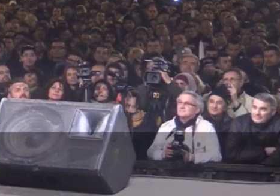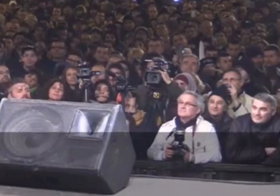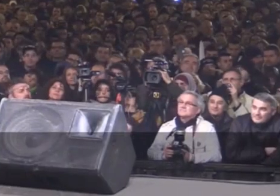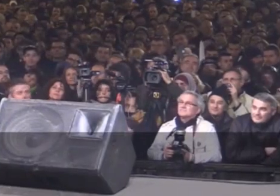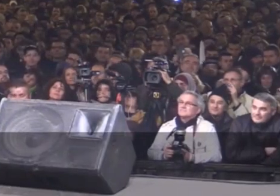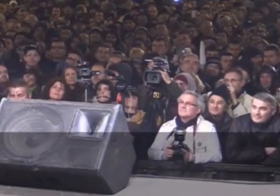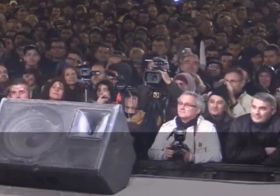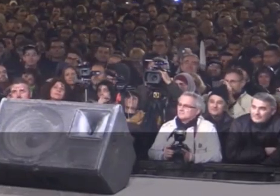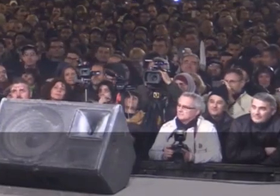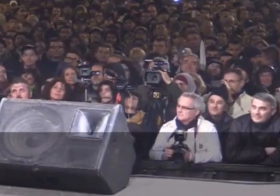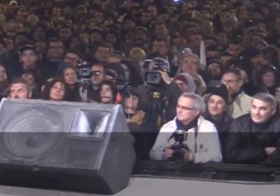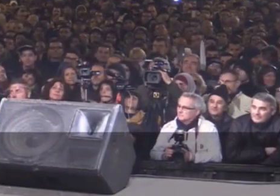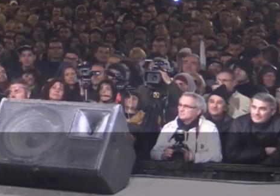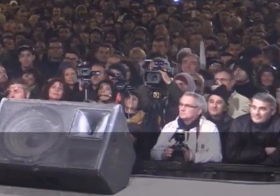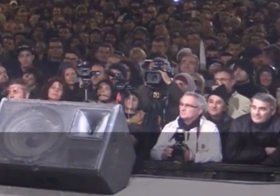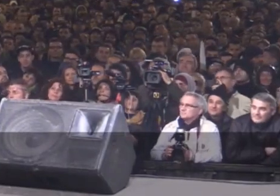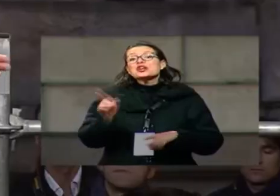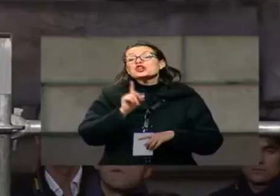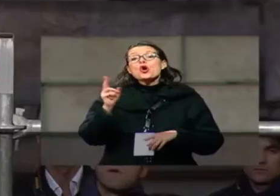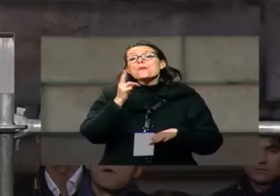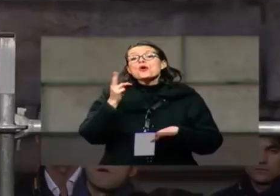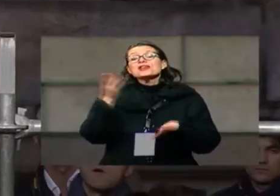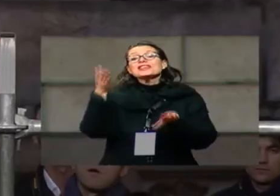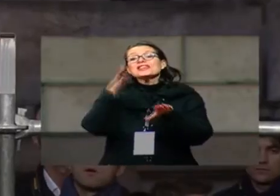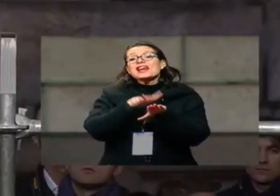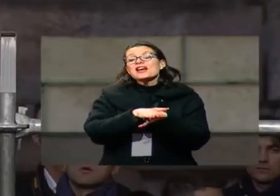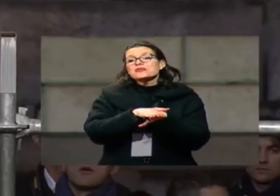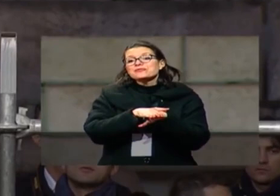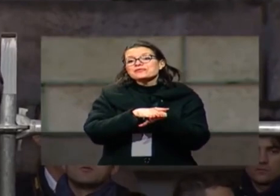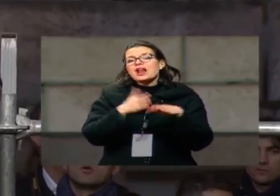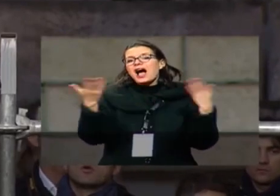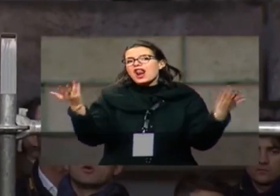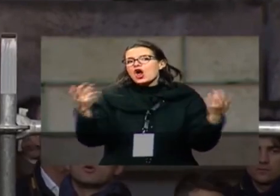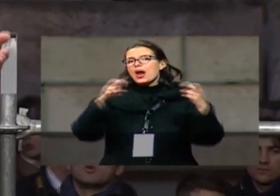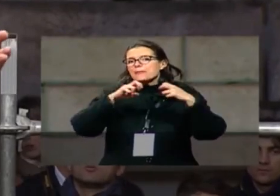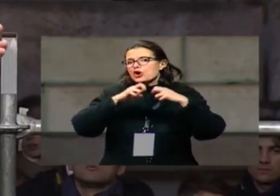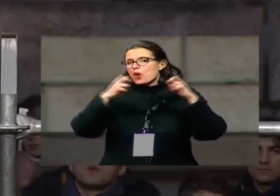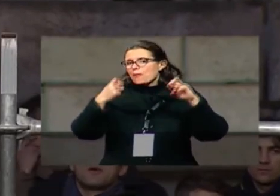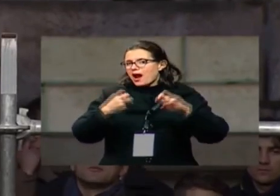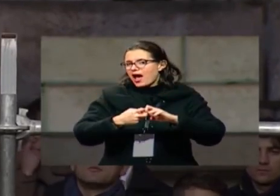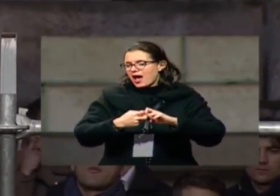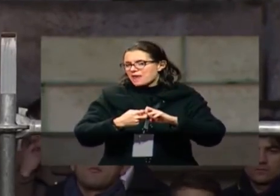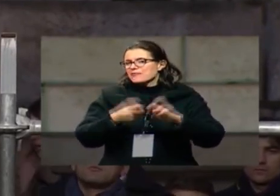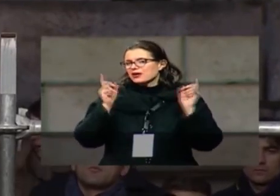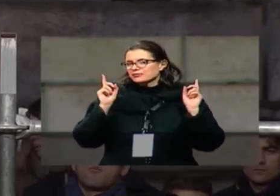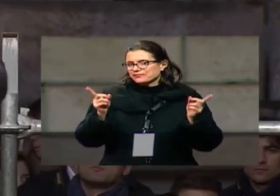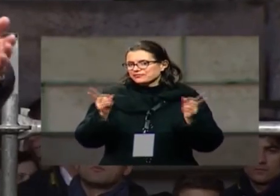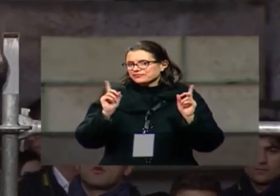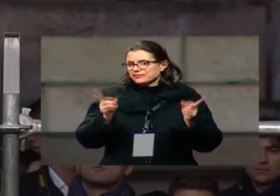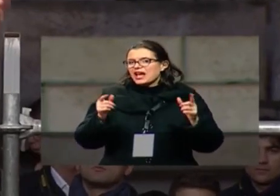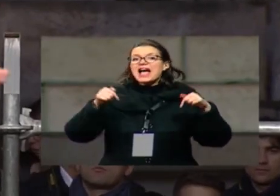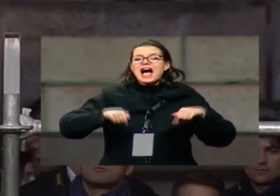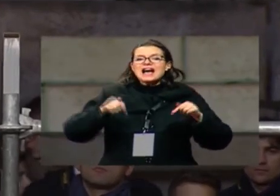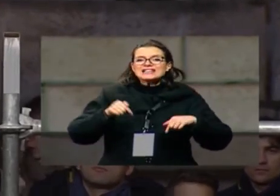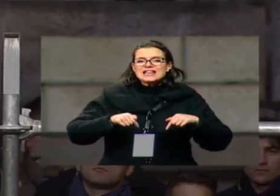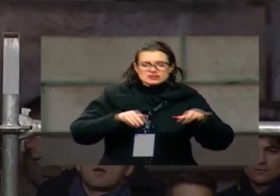noi per non morire qui il problema Il problema è che adesso con queste manovre